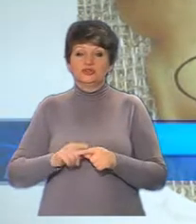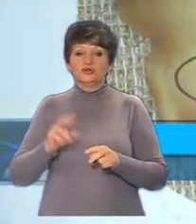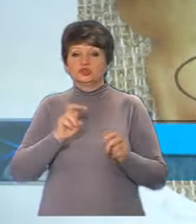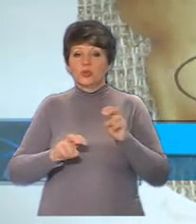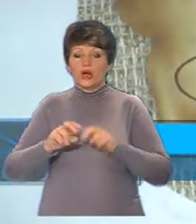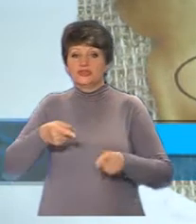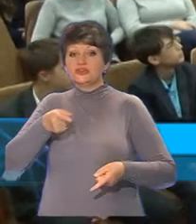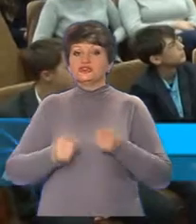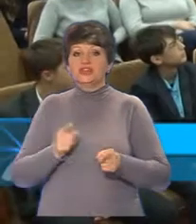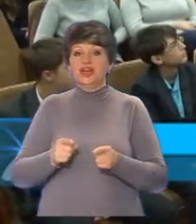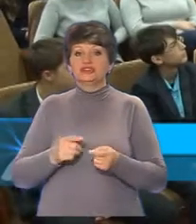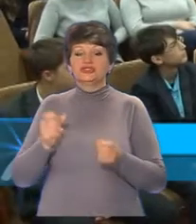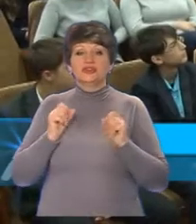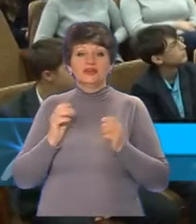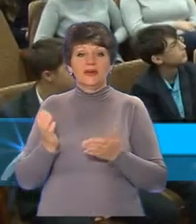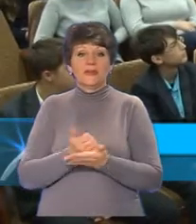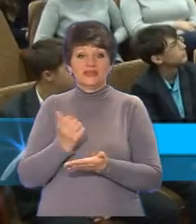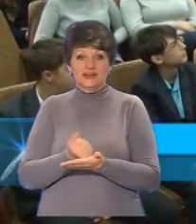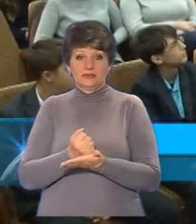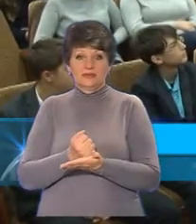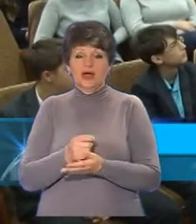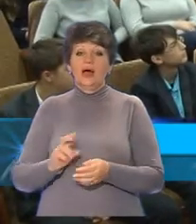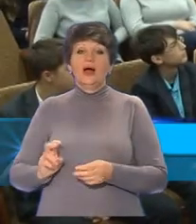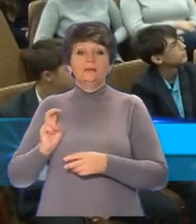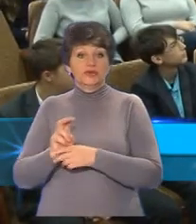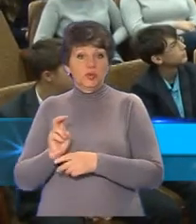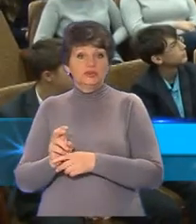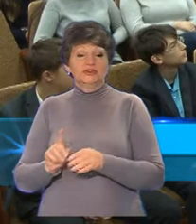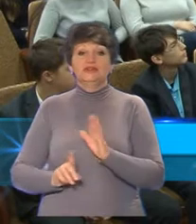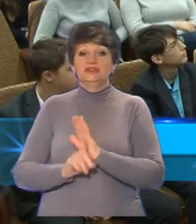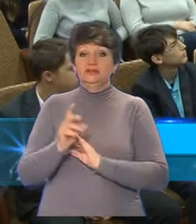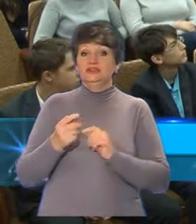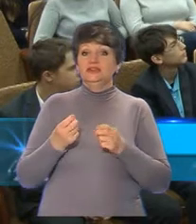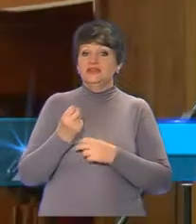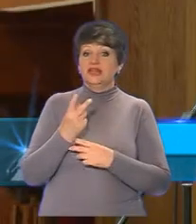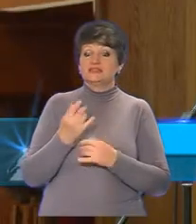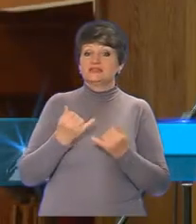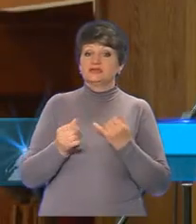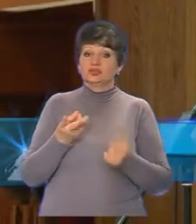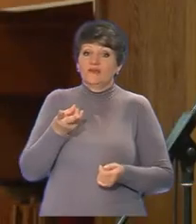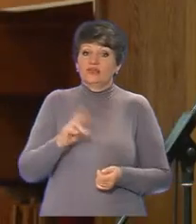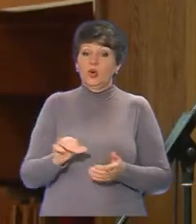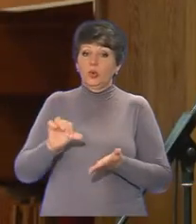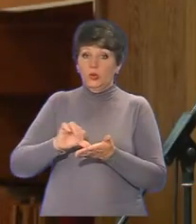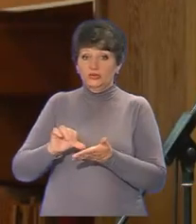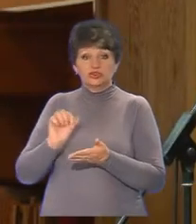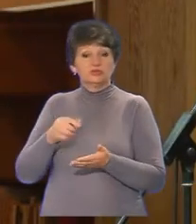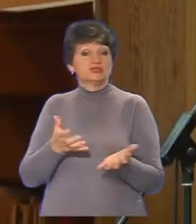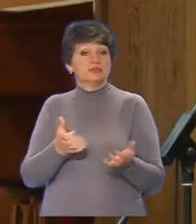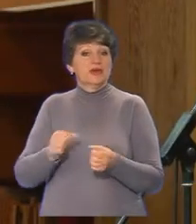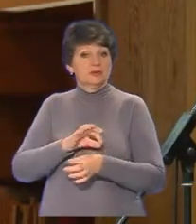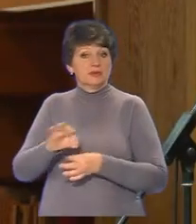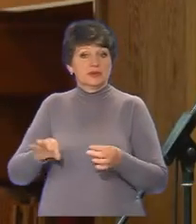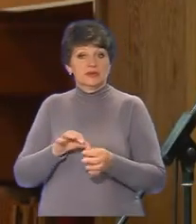шукати справжній скарб, познайомлюючись із пам'ятками міста. Пригоди для учасників починаються 12 жовтня. Участь у проєкті можуть